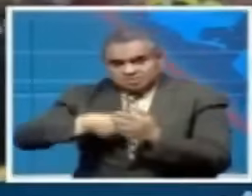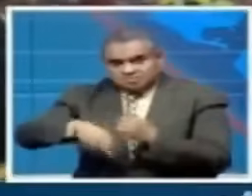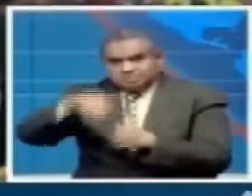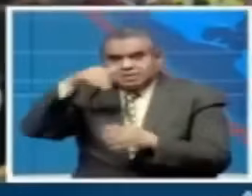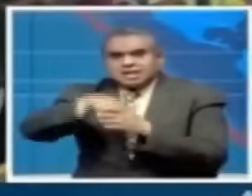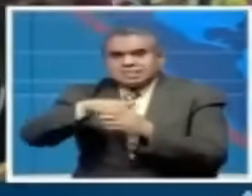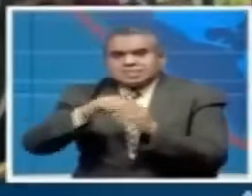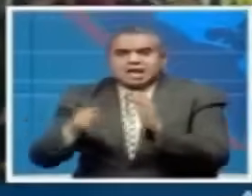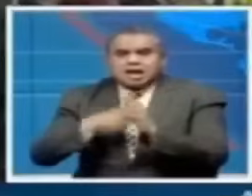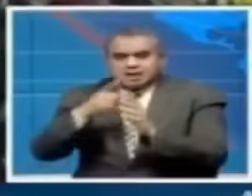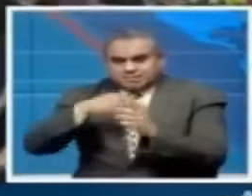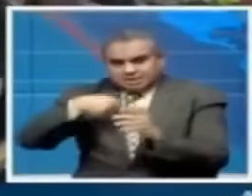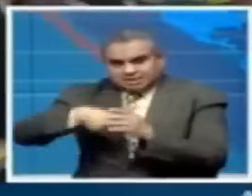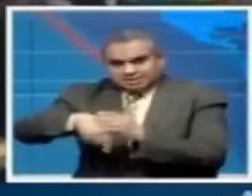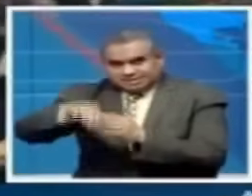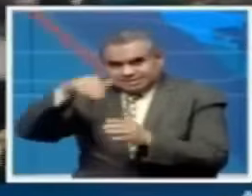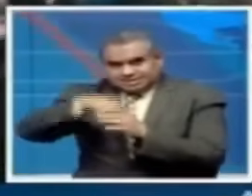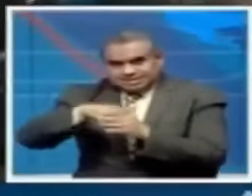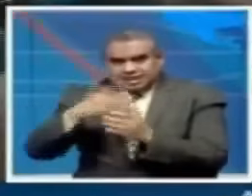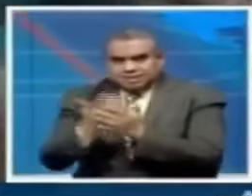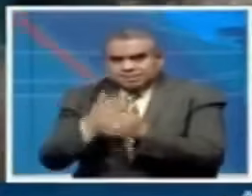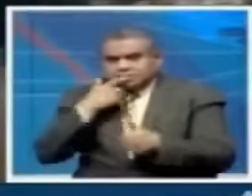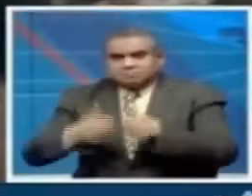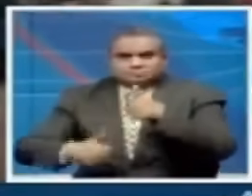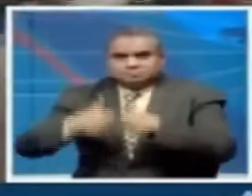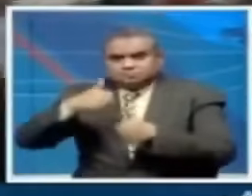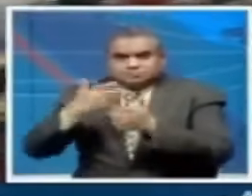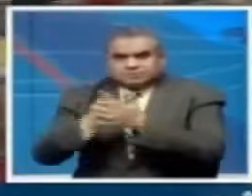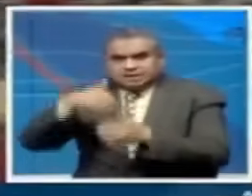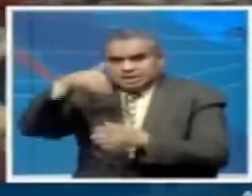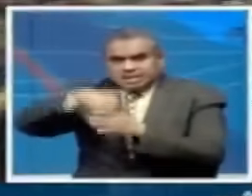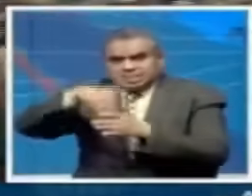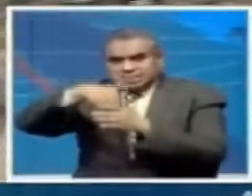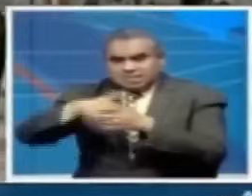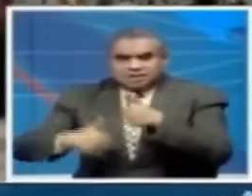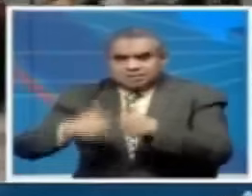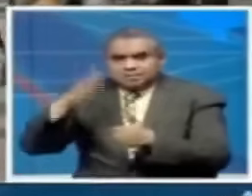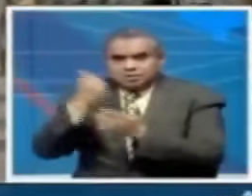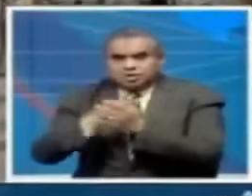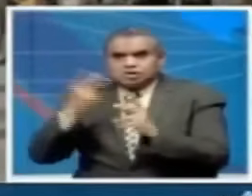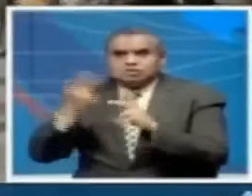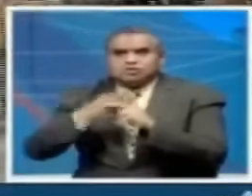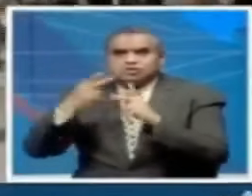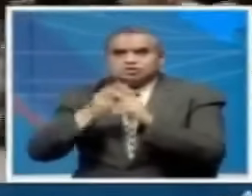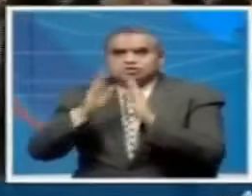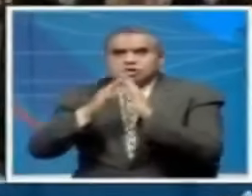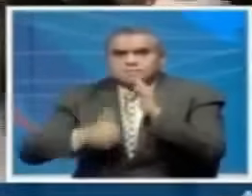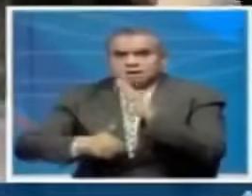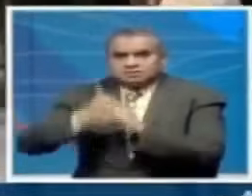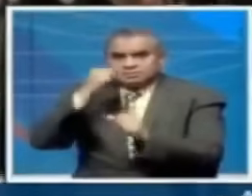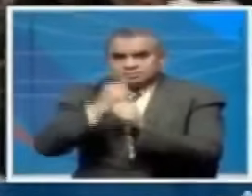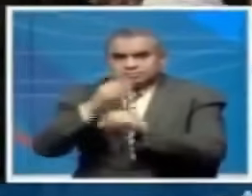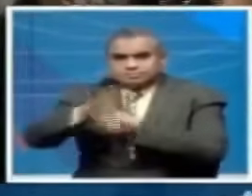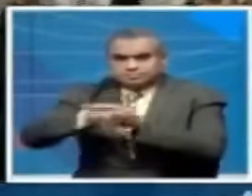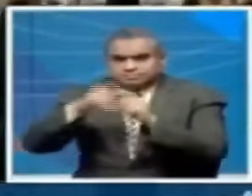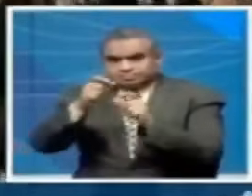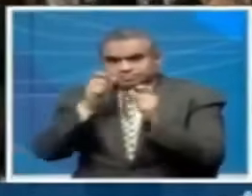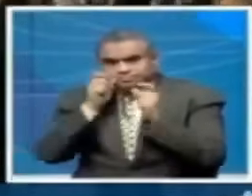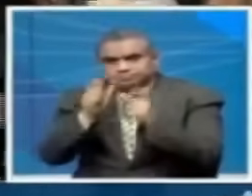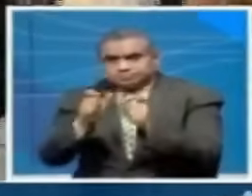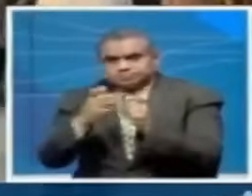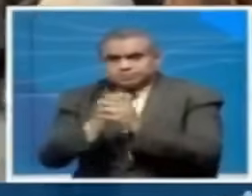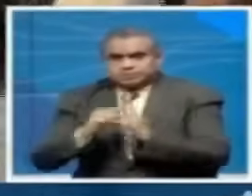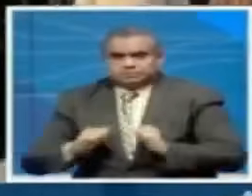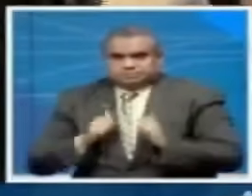لانطلاق ماراثون الانتخابات الرئاسية، انتخابات يثبت فيها المصريون إيجابيتهم وحرصهم على